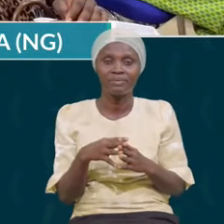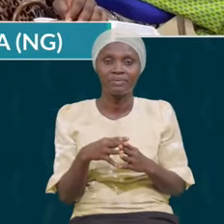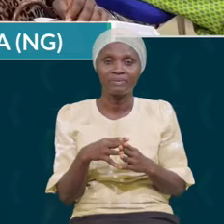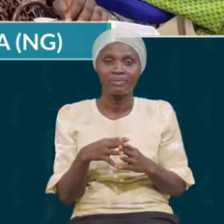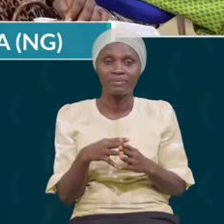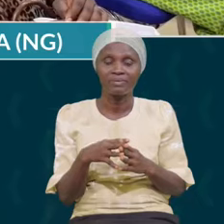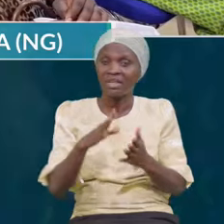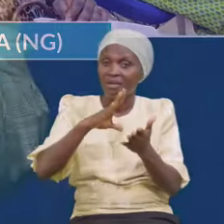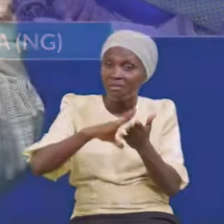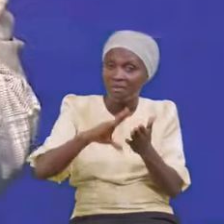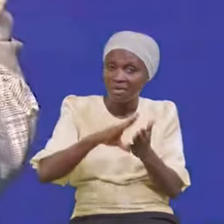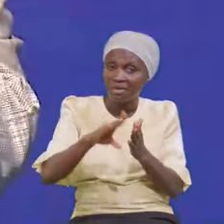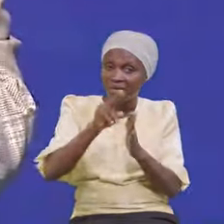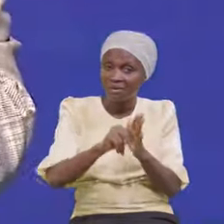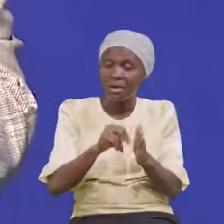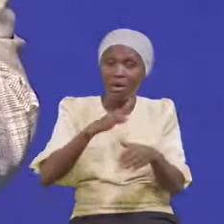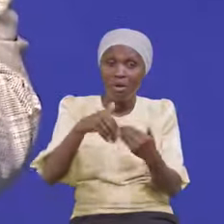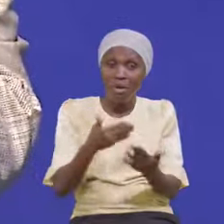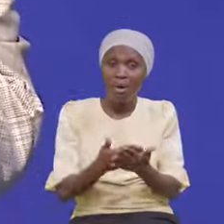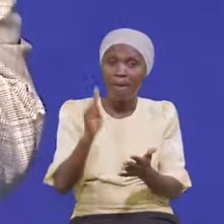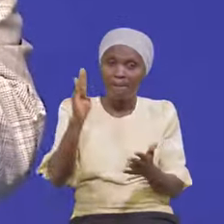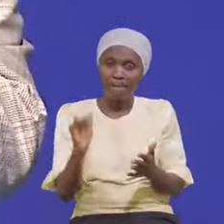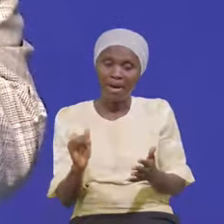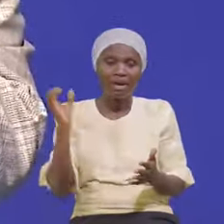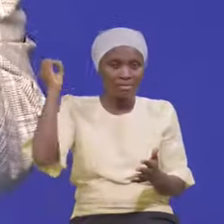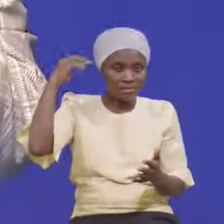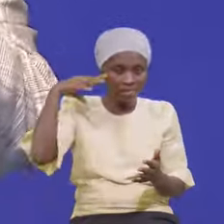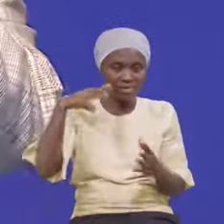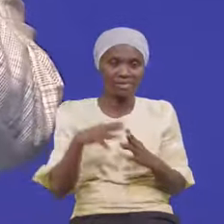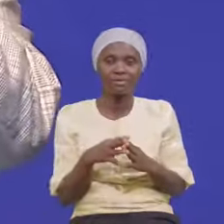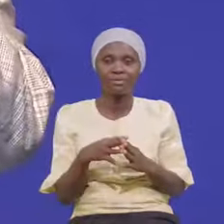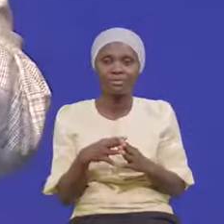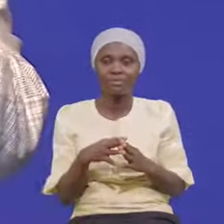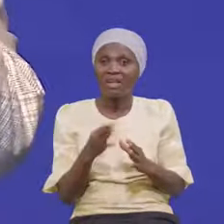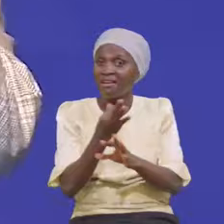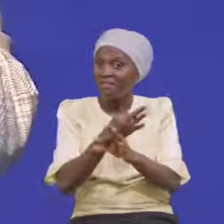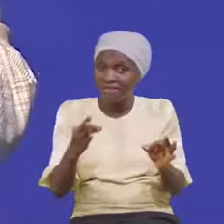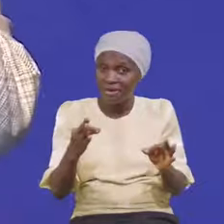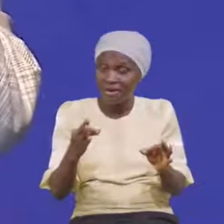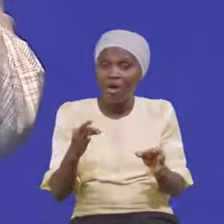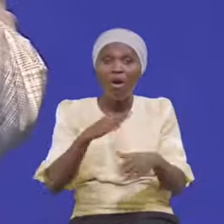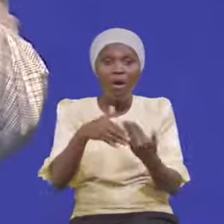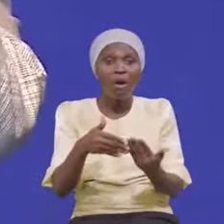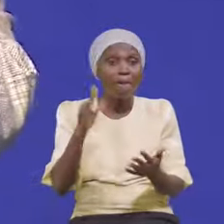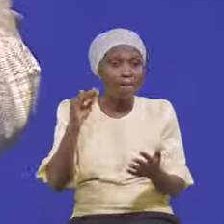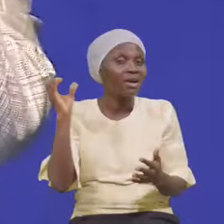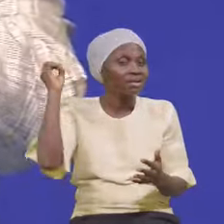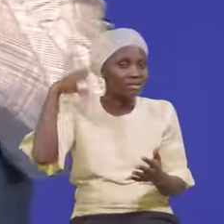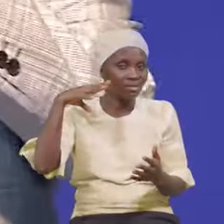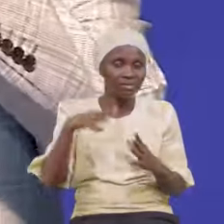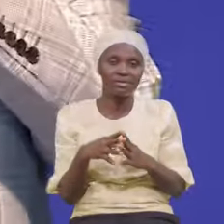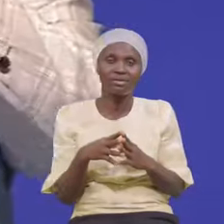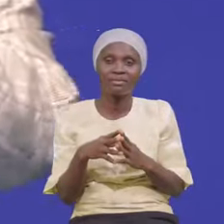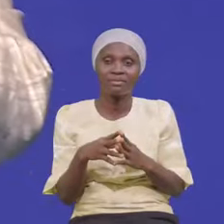ద్వారానే. Forgiveness all by grace. క్షమాపణ అంతయు కృప ద్వారానే. Freedom all by grace. స్వాతంత్ర్యము